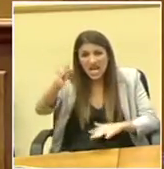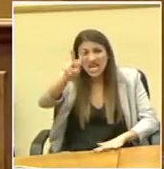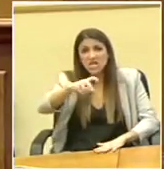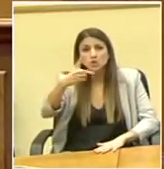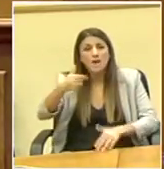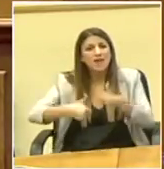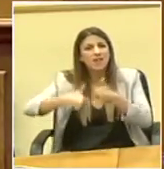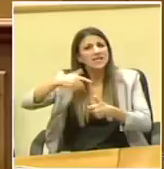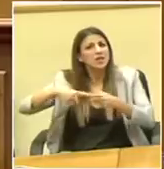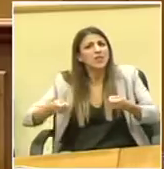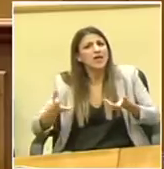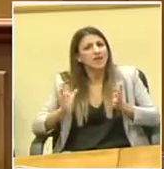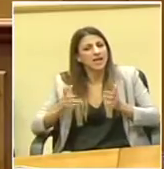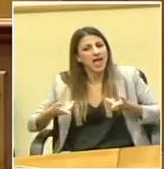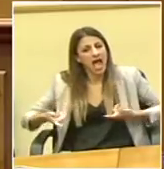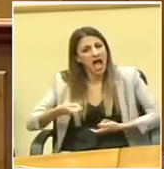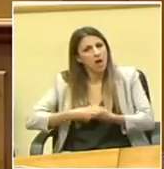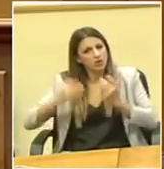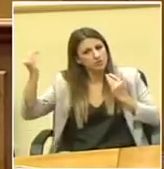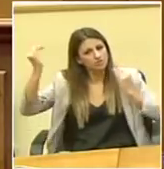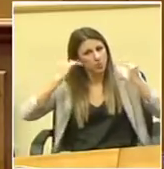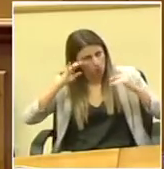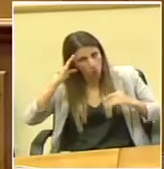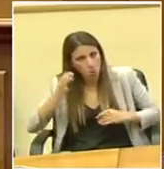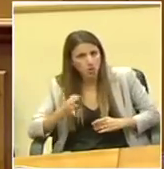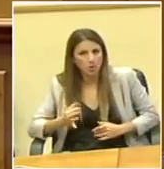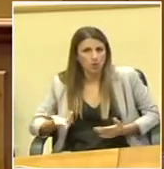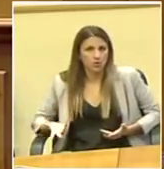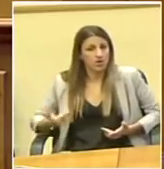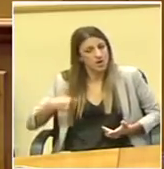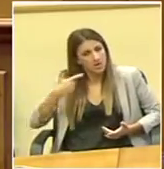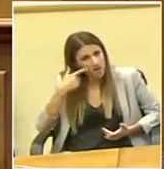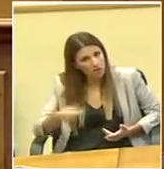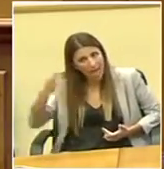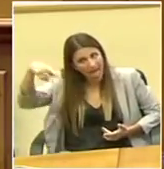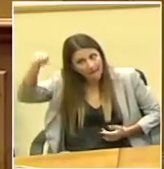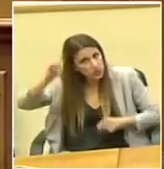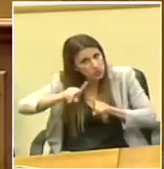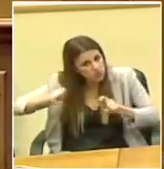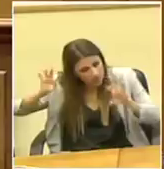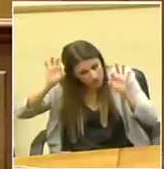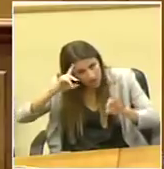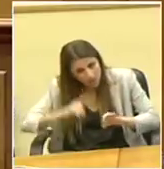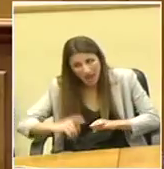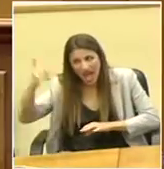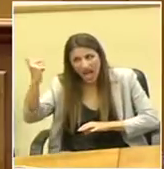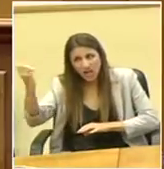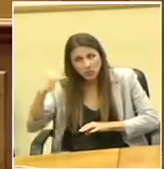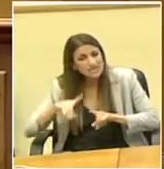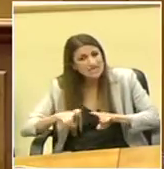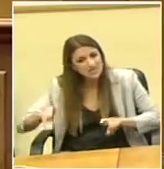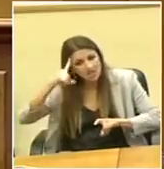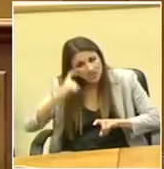Ιουνίου οι αγορές να είναι επιφυλακτικές. Ας δούμε τι θα πάρουμε για το χρέος. Ας δούμε τι επεκτάσεις θα υπάρχουν,